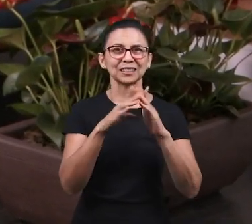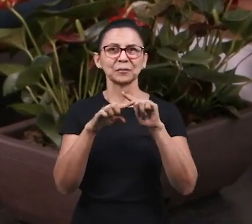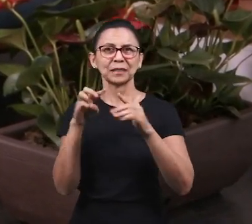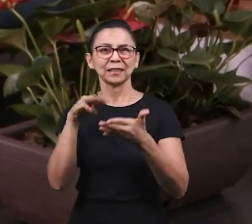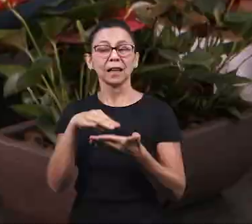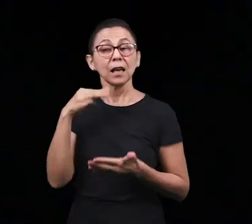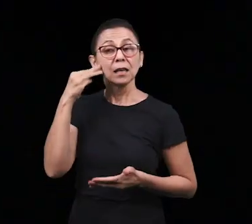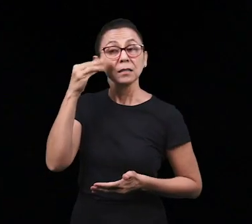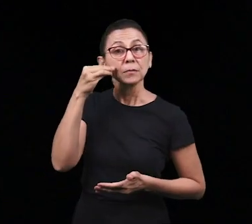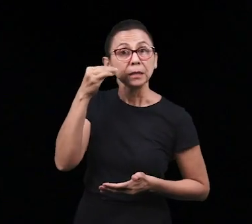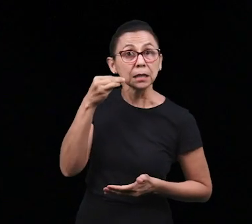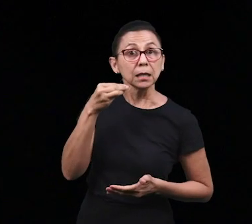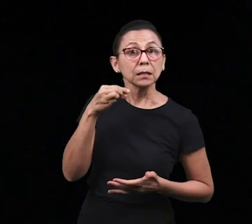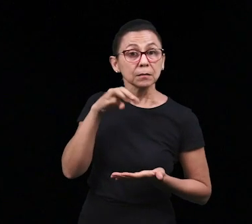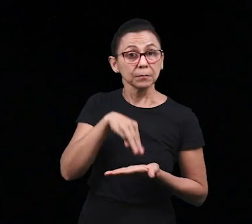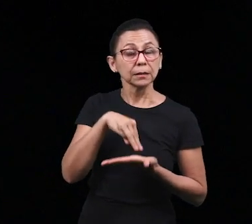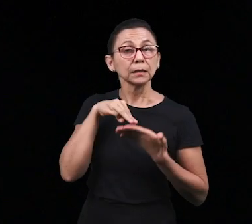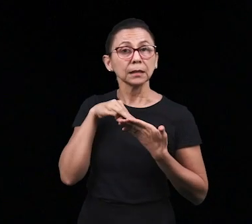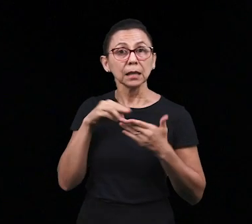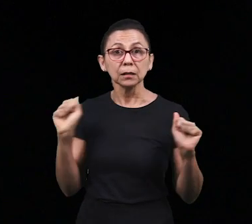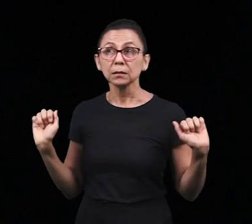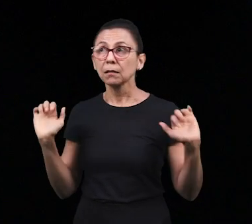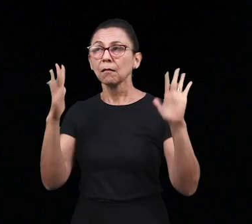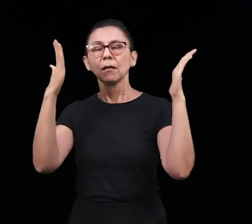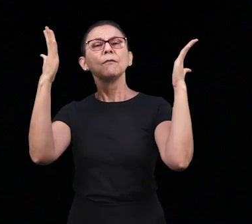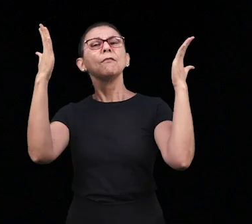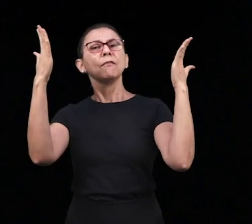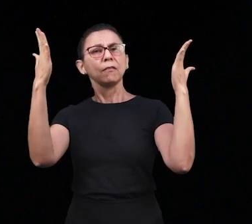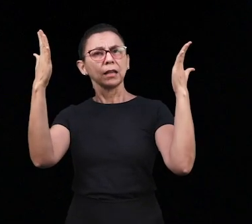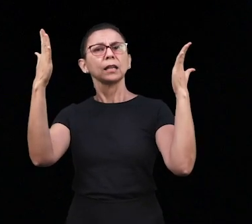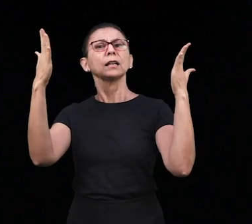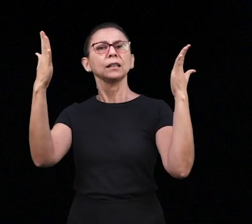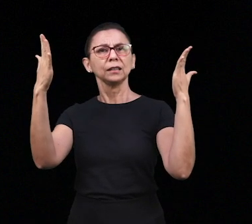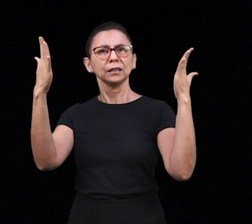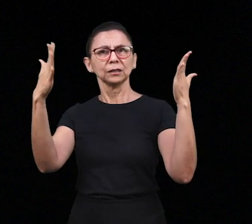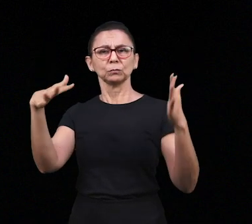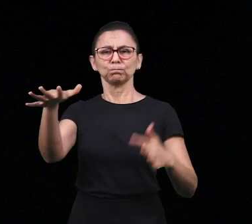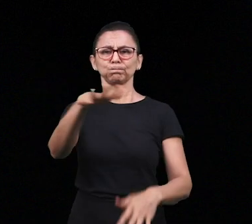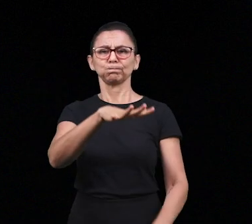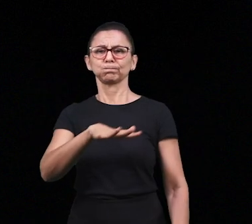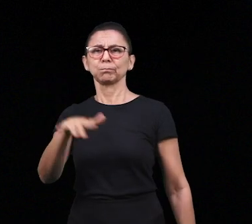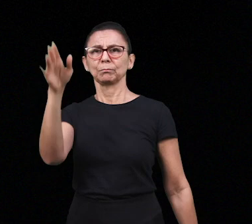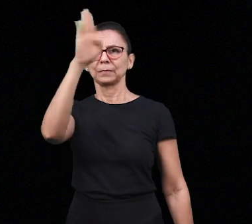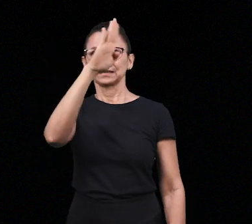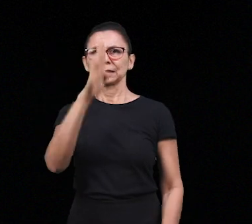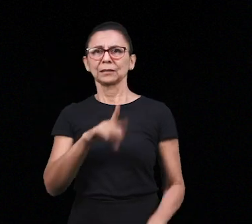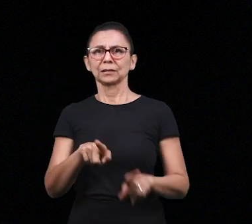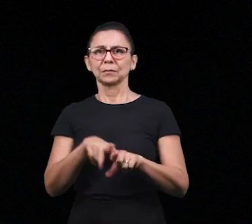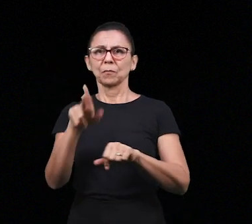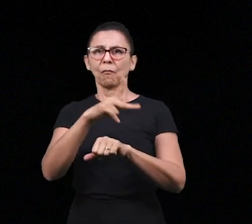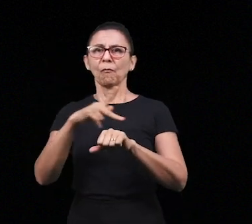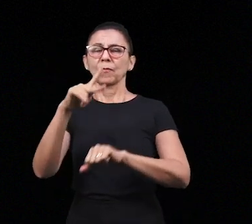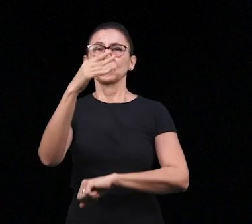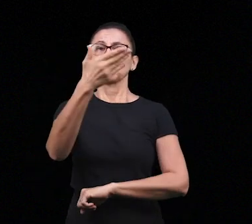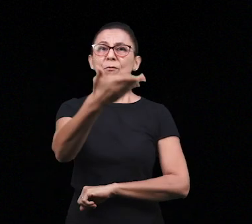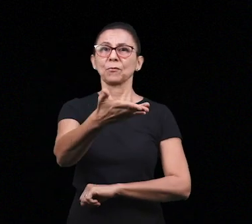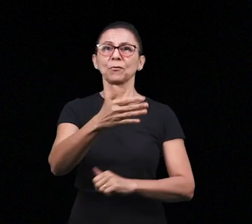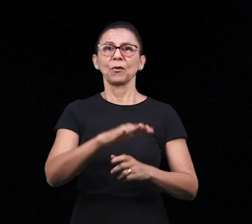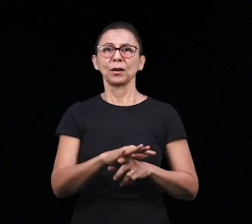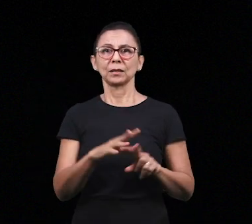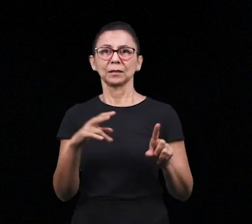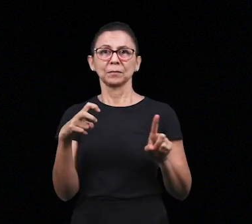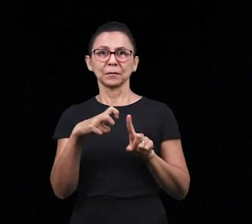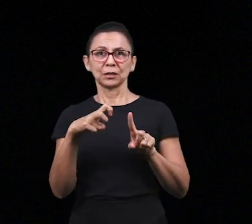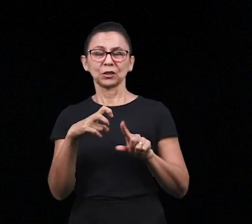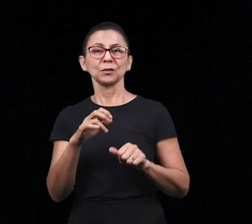nos expériences, connaître les événements qui sont effectués dans tout le Brésil et aussi à l'étranger. Et dans l'application